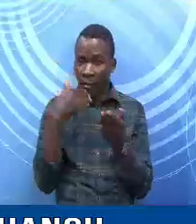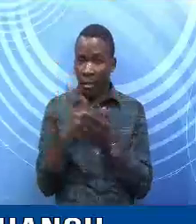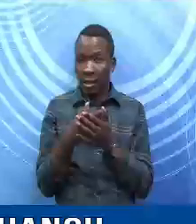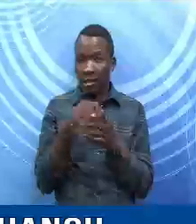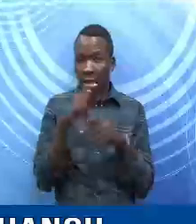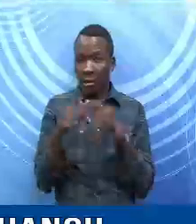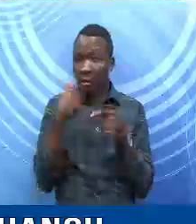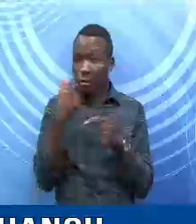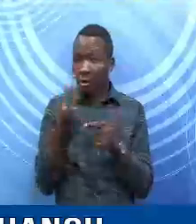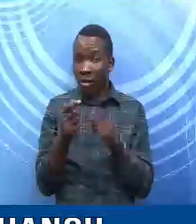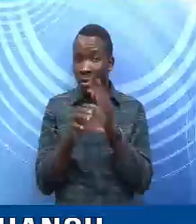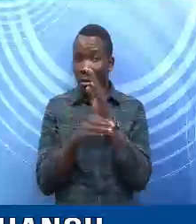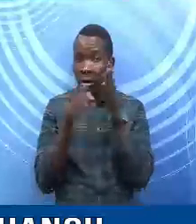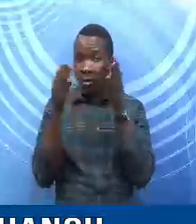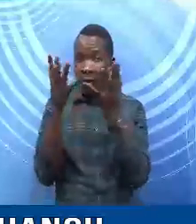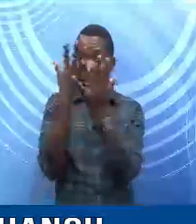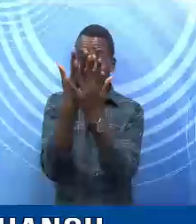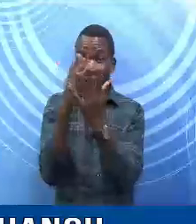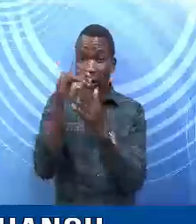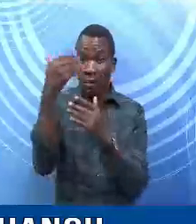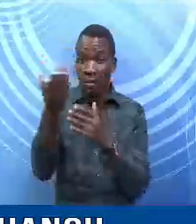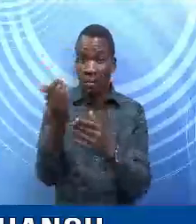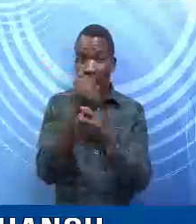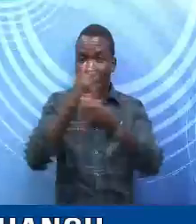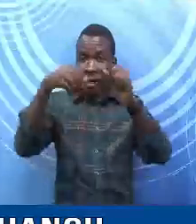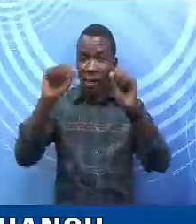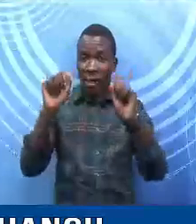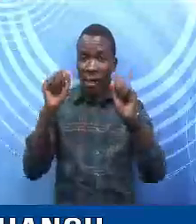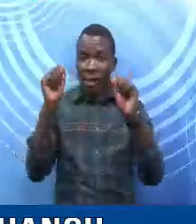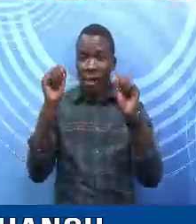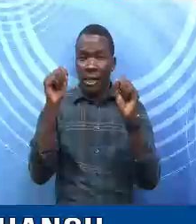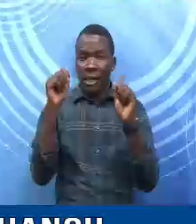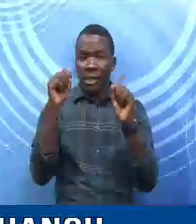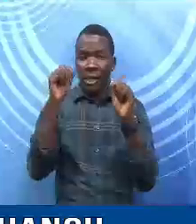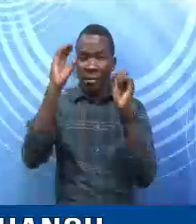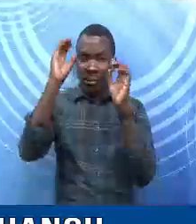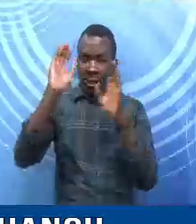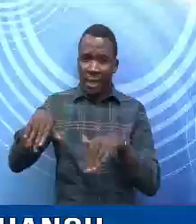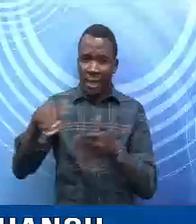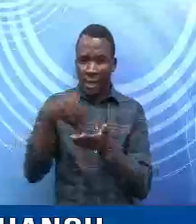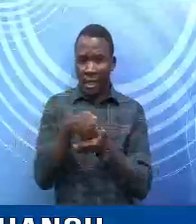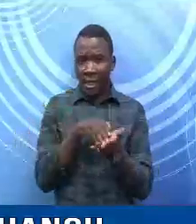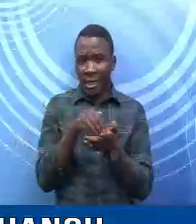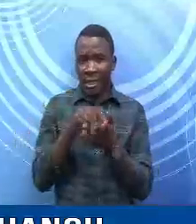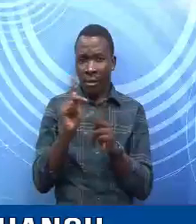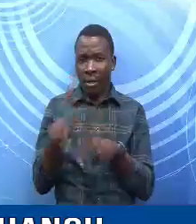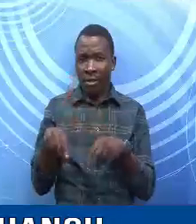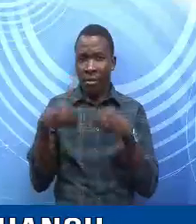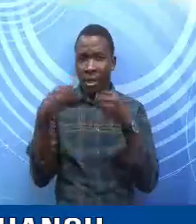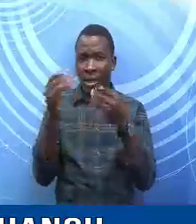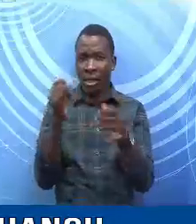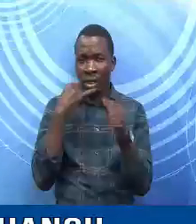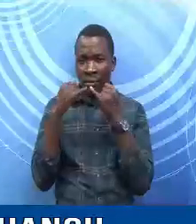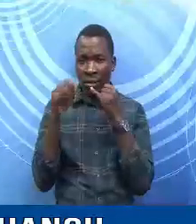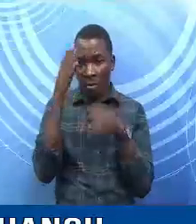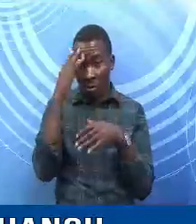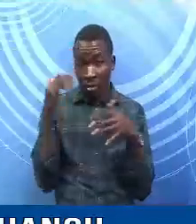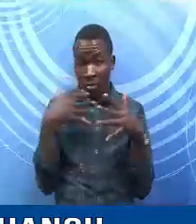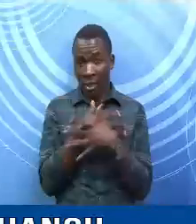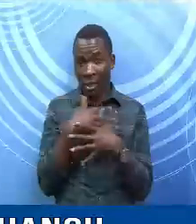bagahita barekurwa bitera ubwoba ndetse bigaca intege bagatanze amakuru ku bujura muri aka gace dore ko ngo batinya ko ngo aba bajura bahita barekurwa